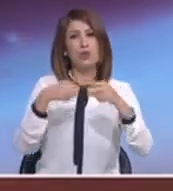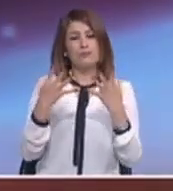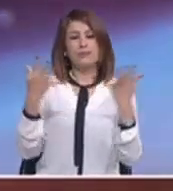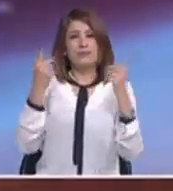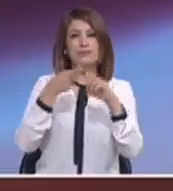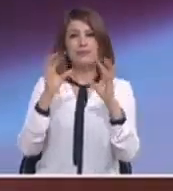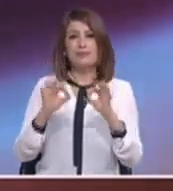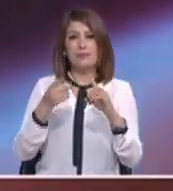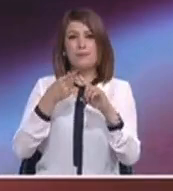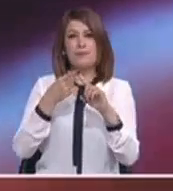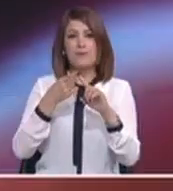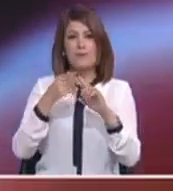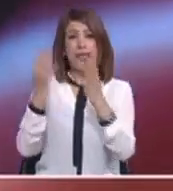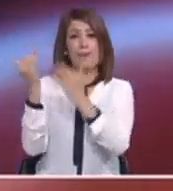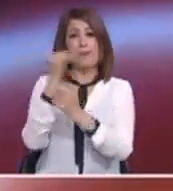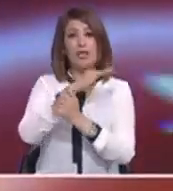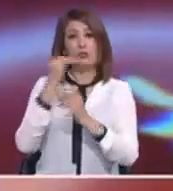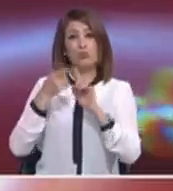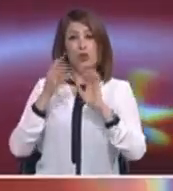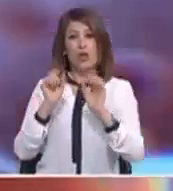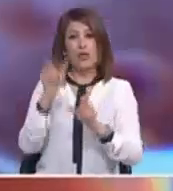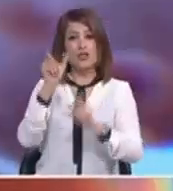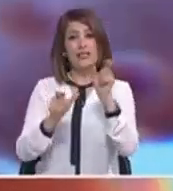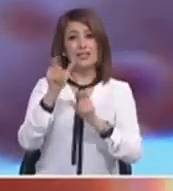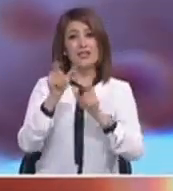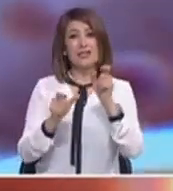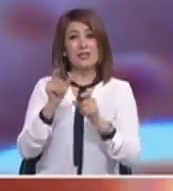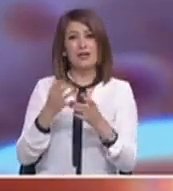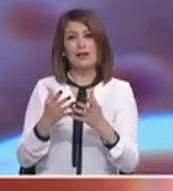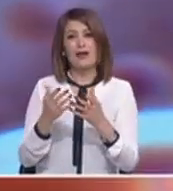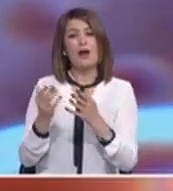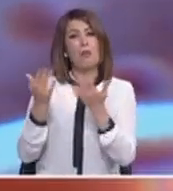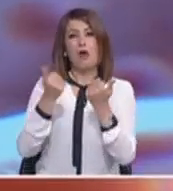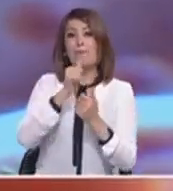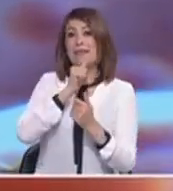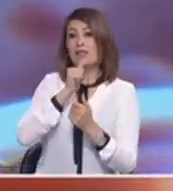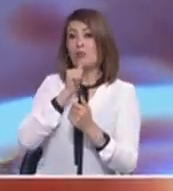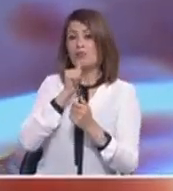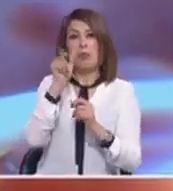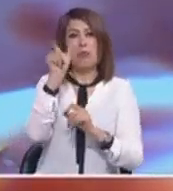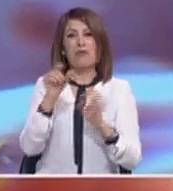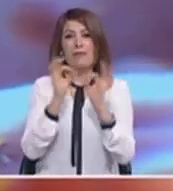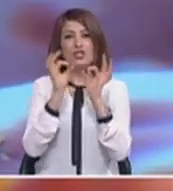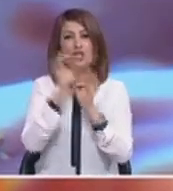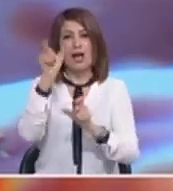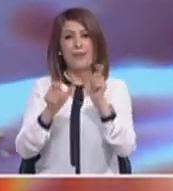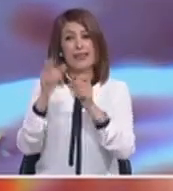الحاليه الاستاذ يعني في العاده احنا مش عم نشوف البحوث اه